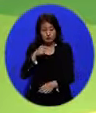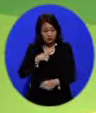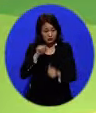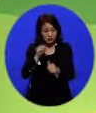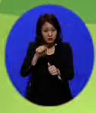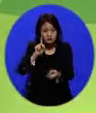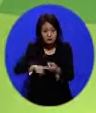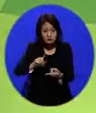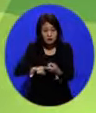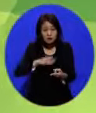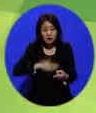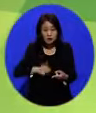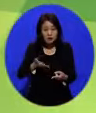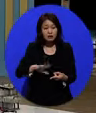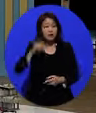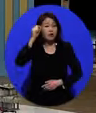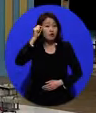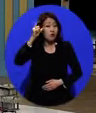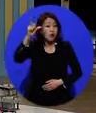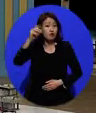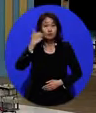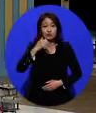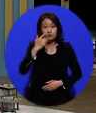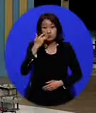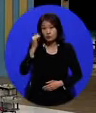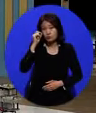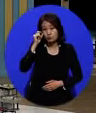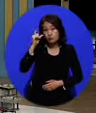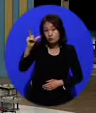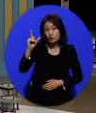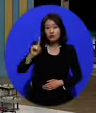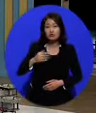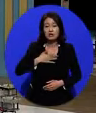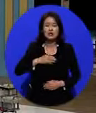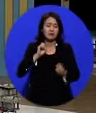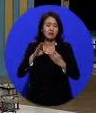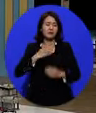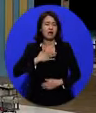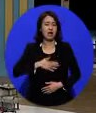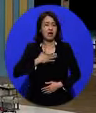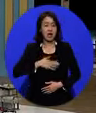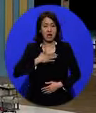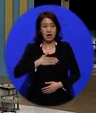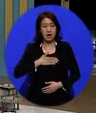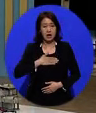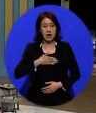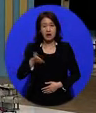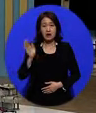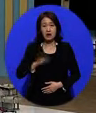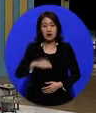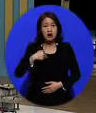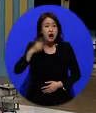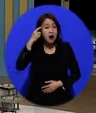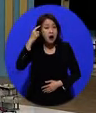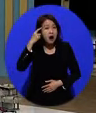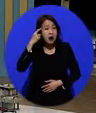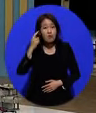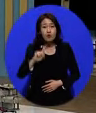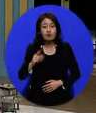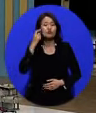해? 근데 현명한 리더들은, 부모도 현명한 분들은 답은 내가 알고 있어. 자녀들한테 생각을